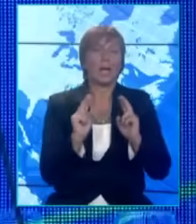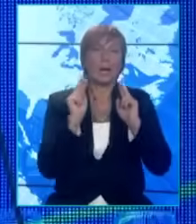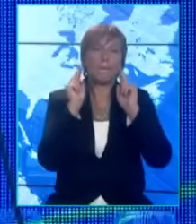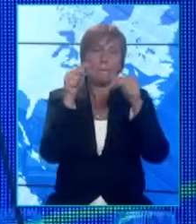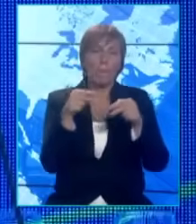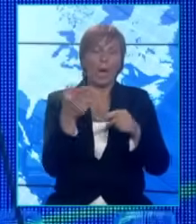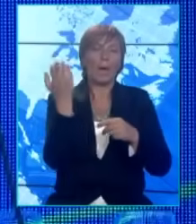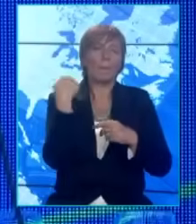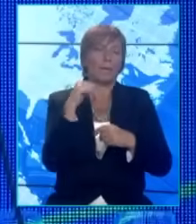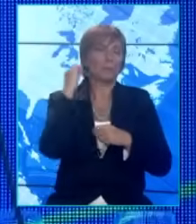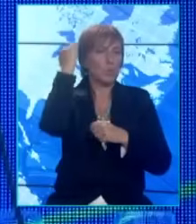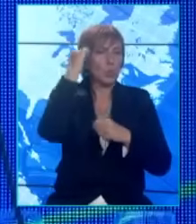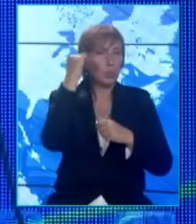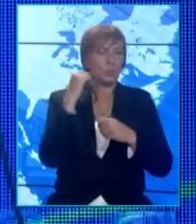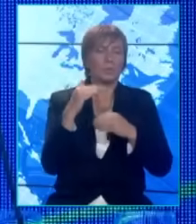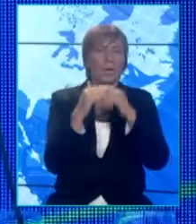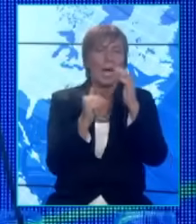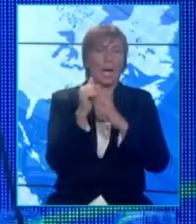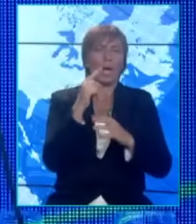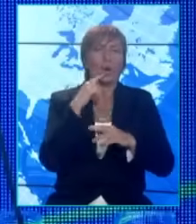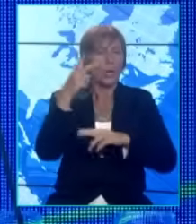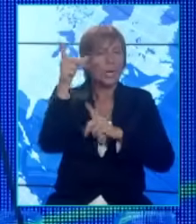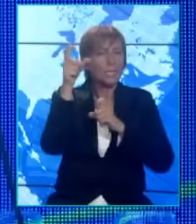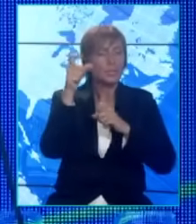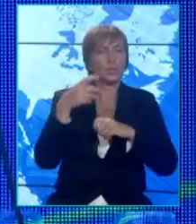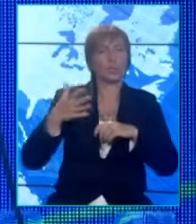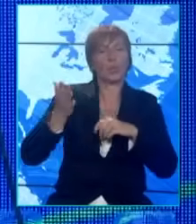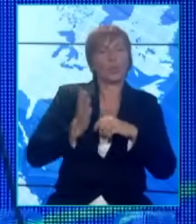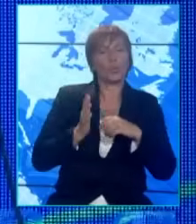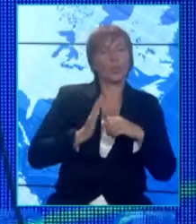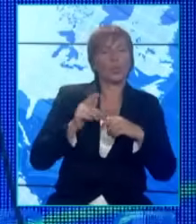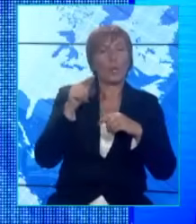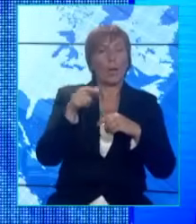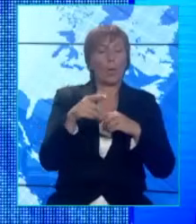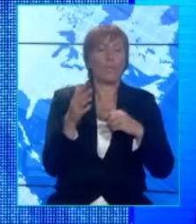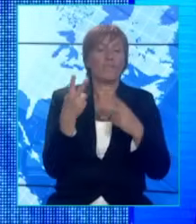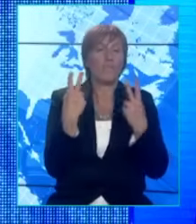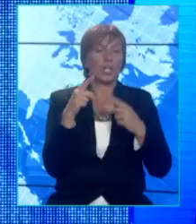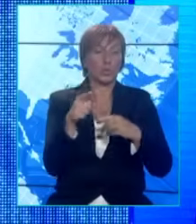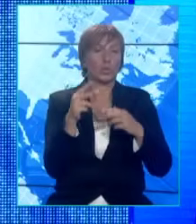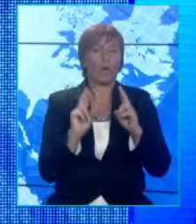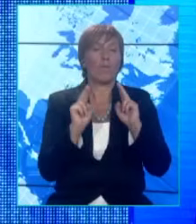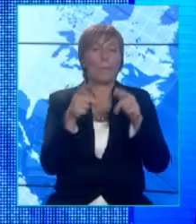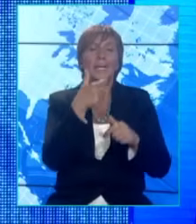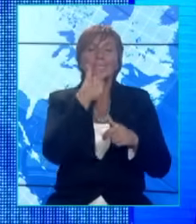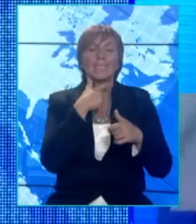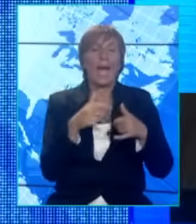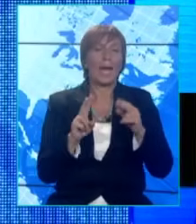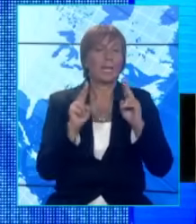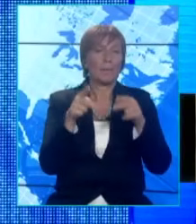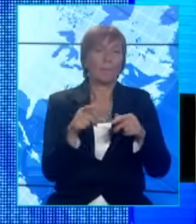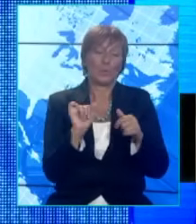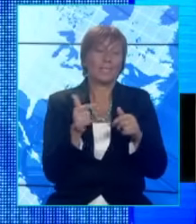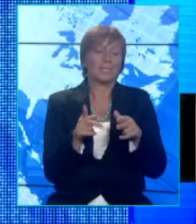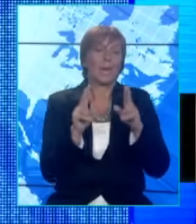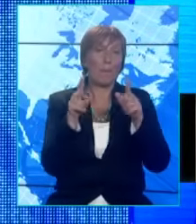djelo osmanske arhitekture prepoznat kroz historijsku i kulturnu važnost ovog mosta. Stari most je